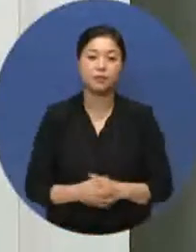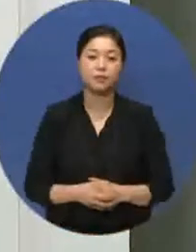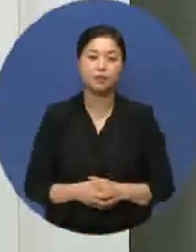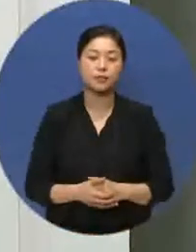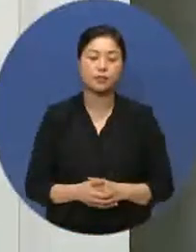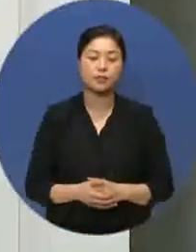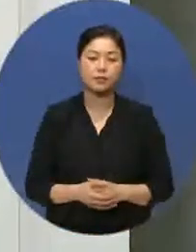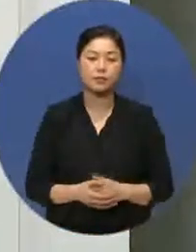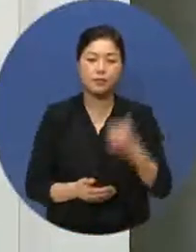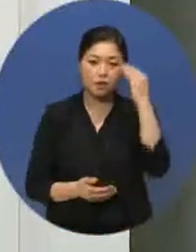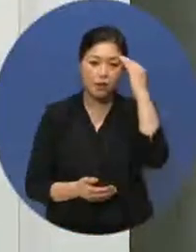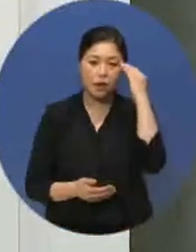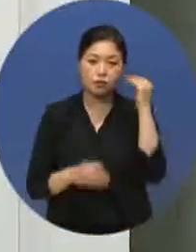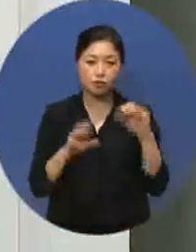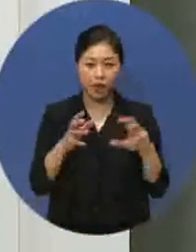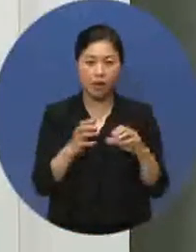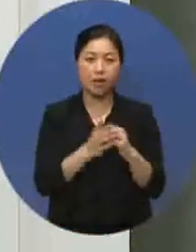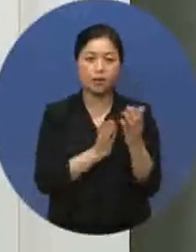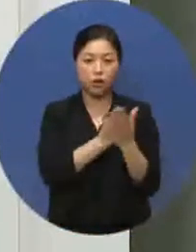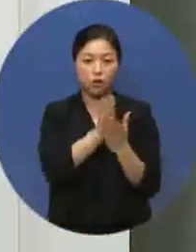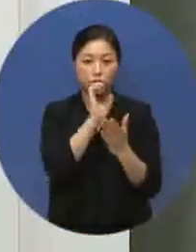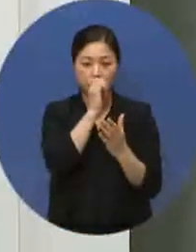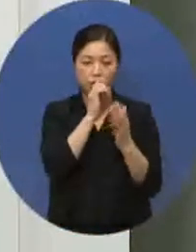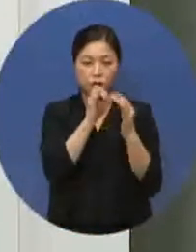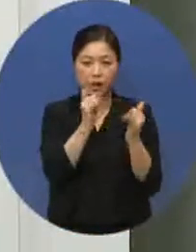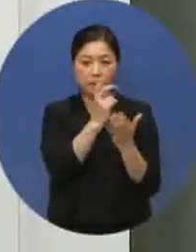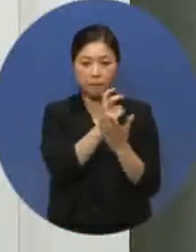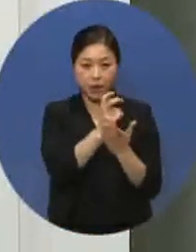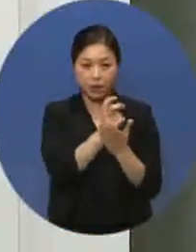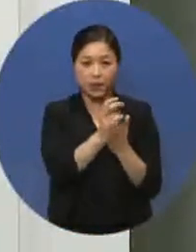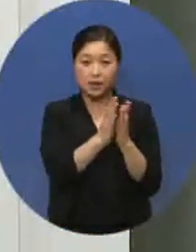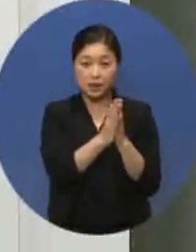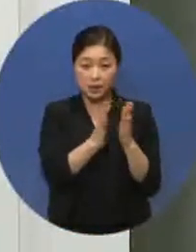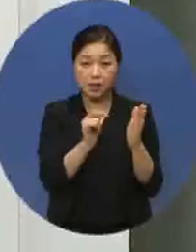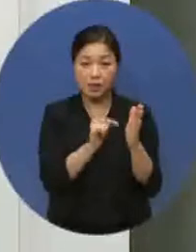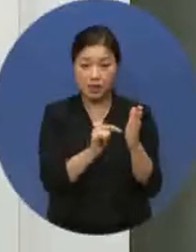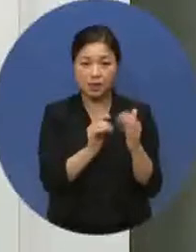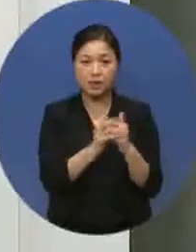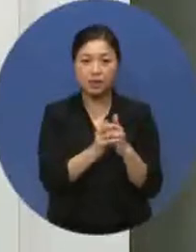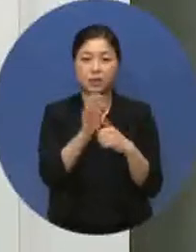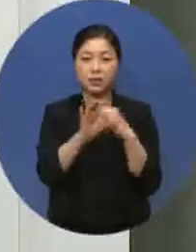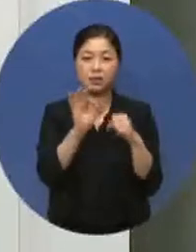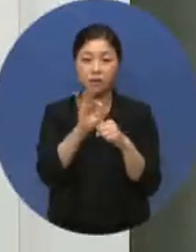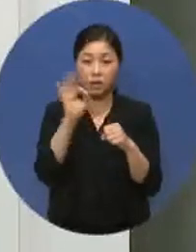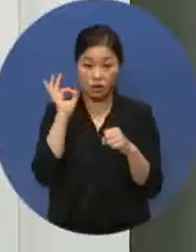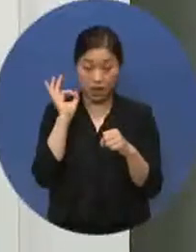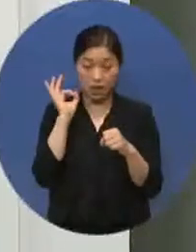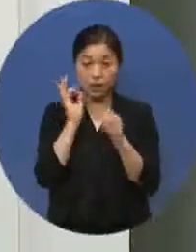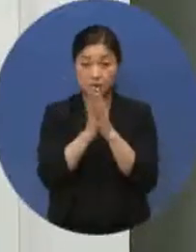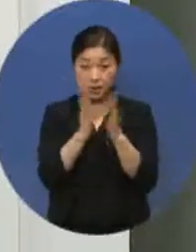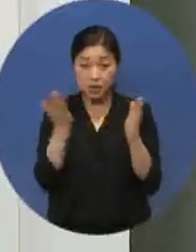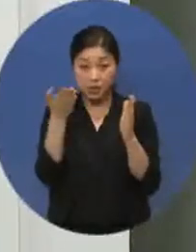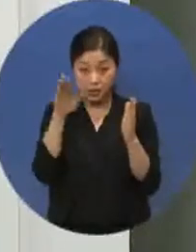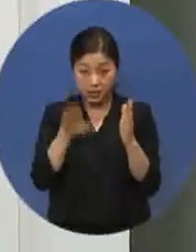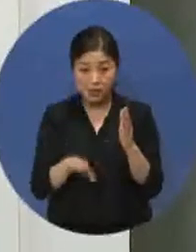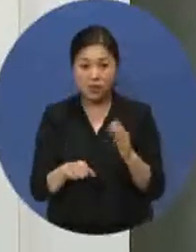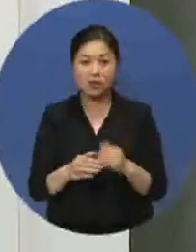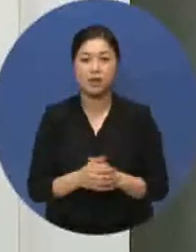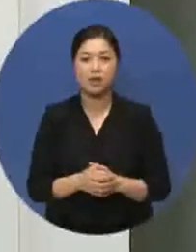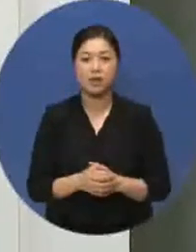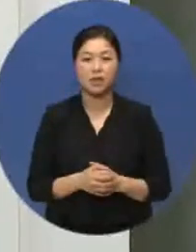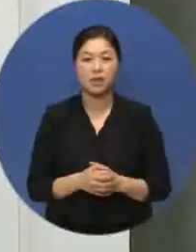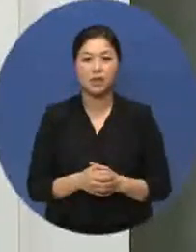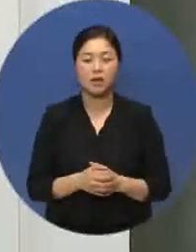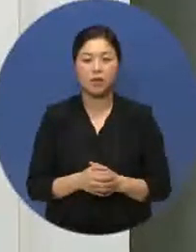이 우리나라가 전문적 변호사 제도가 네. 시행이 10년 전에 됐는데도 네. 불구하고